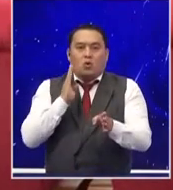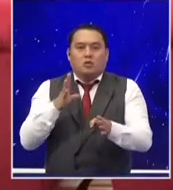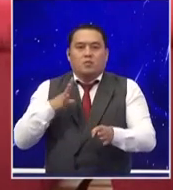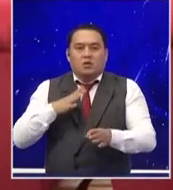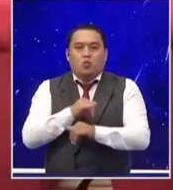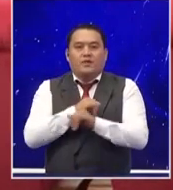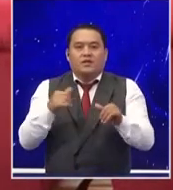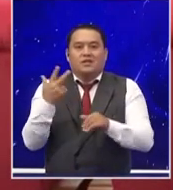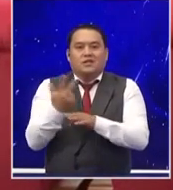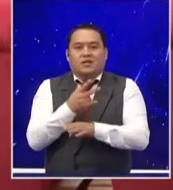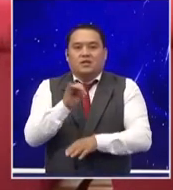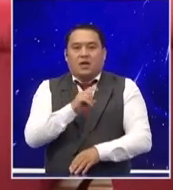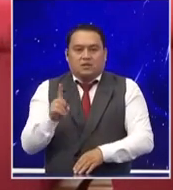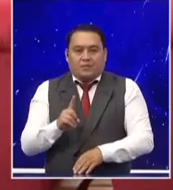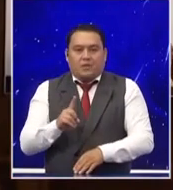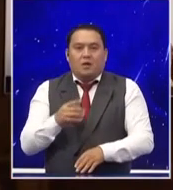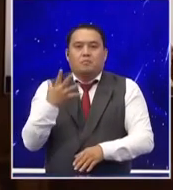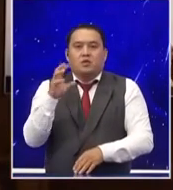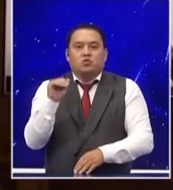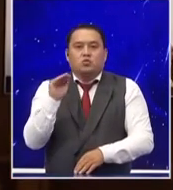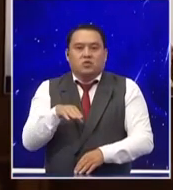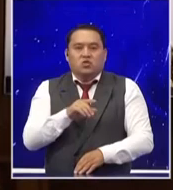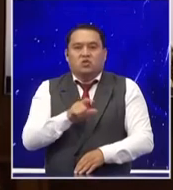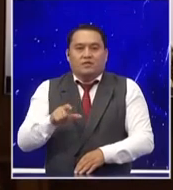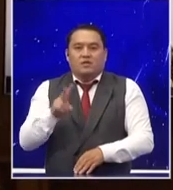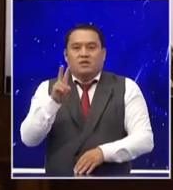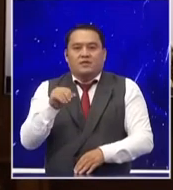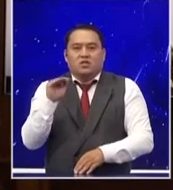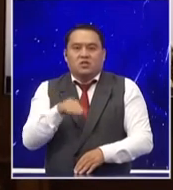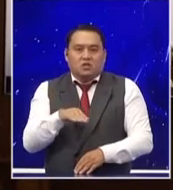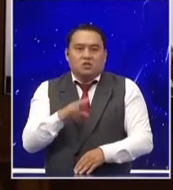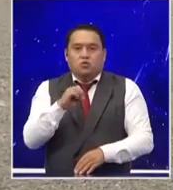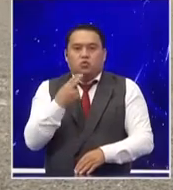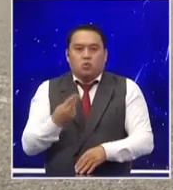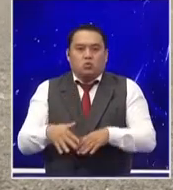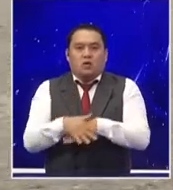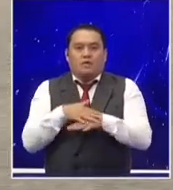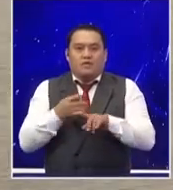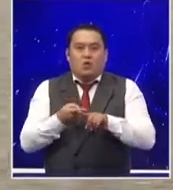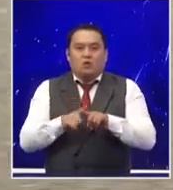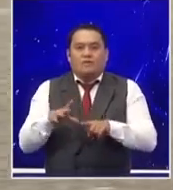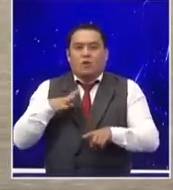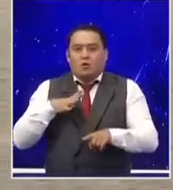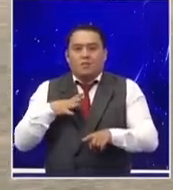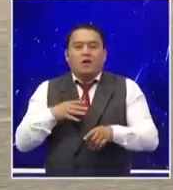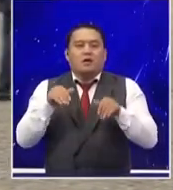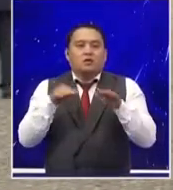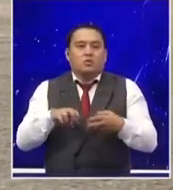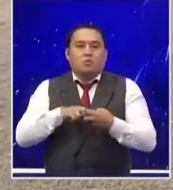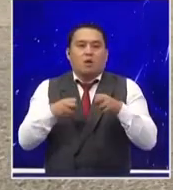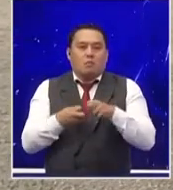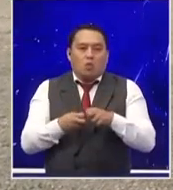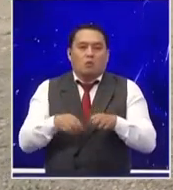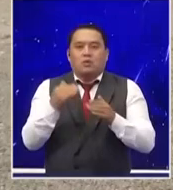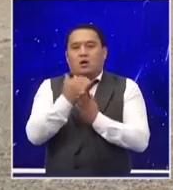страны выросло в три раза из 500 тысяч человек двести тысяч и социально уязвимых слоев населения для решения проблемы